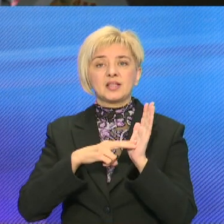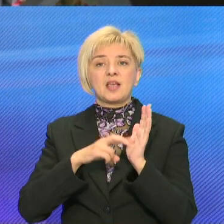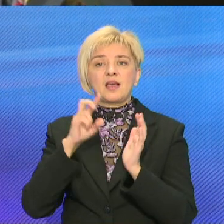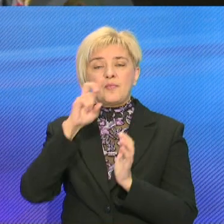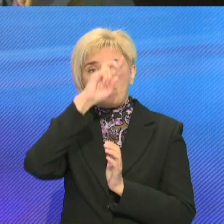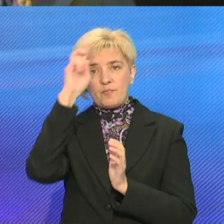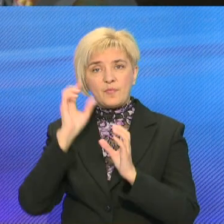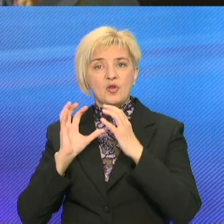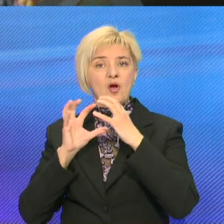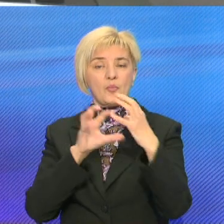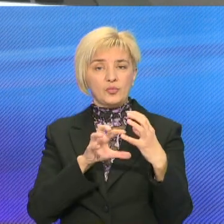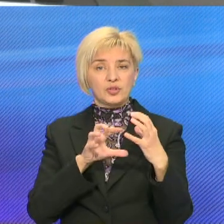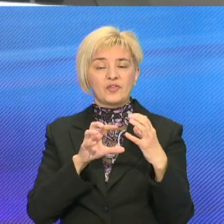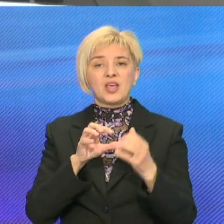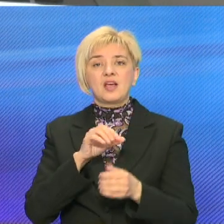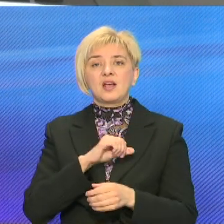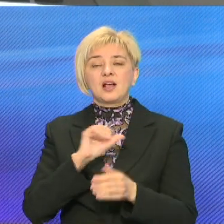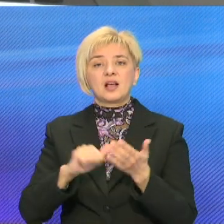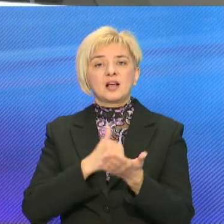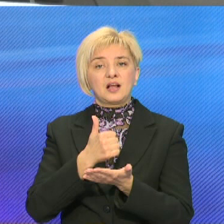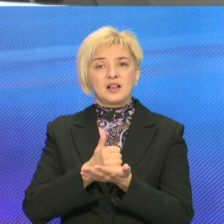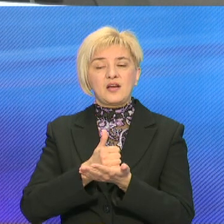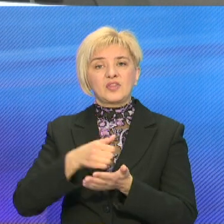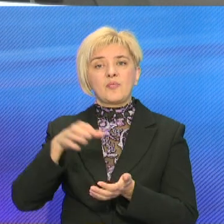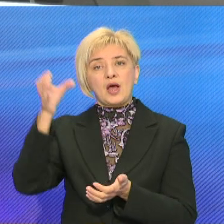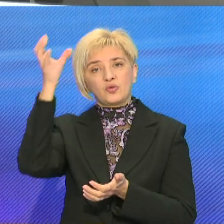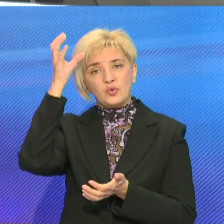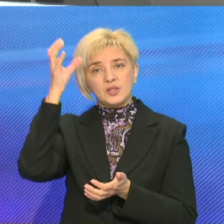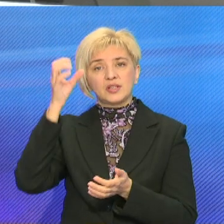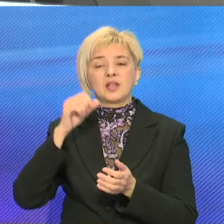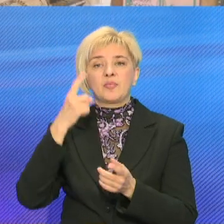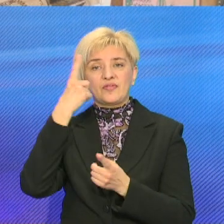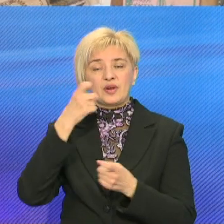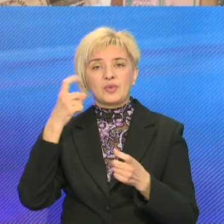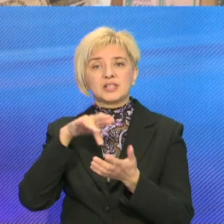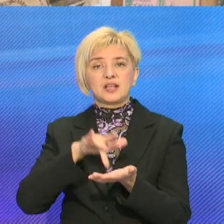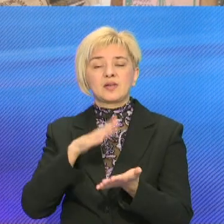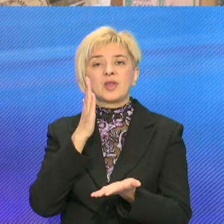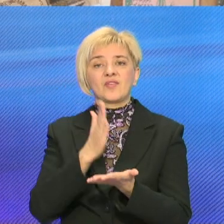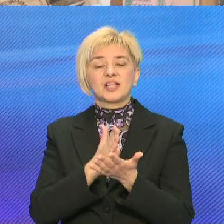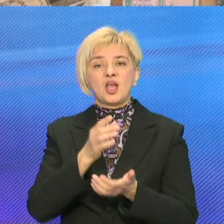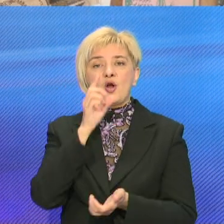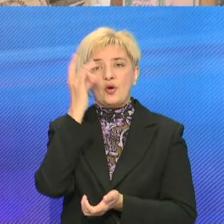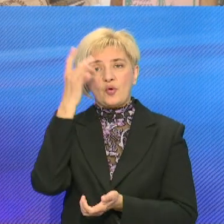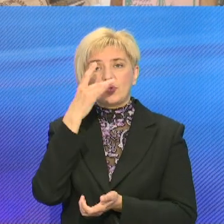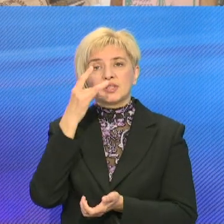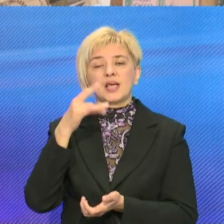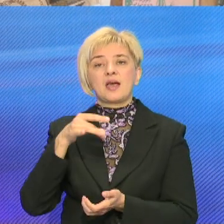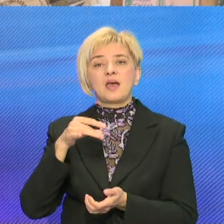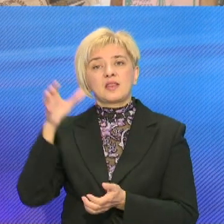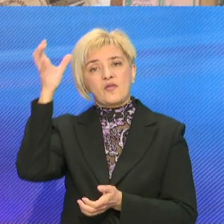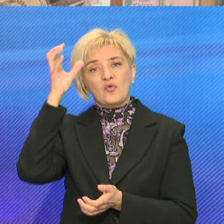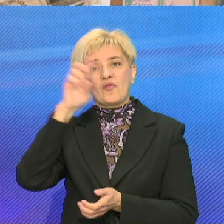Ведущим информационным, адукационным и социально-культурным центром в области является Гродинская областная науковая библиотека имя Яухима